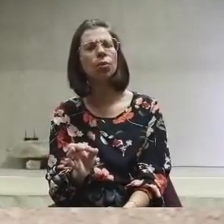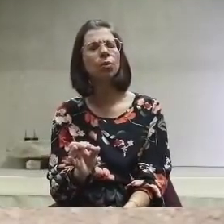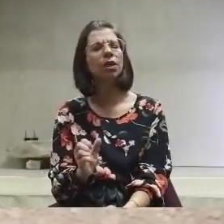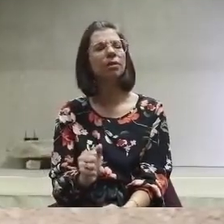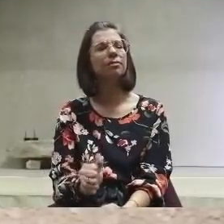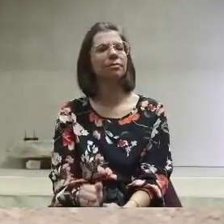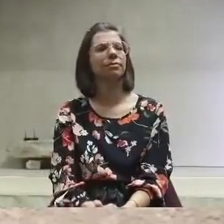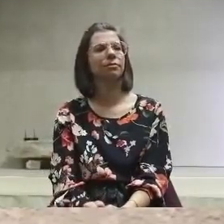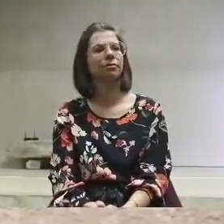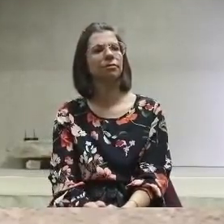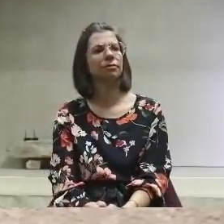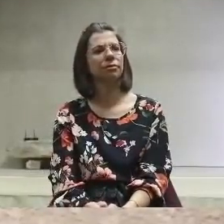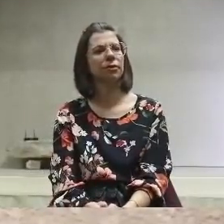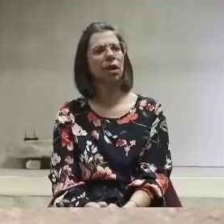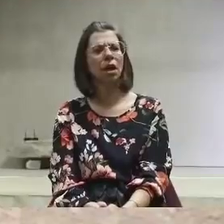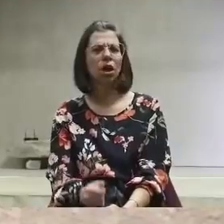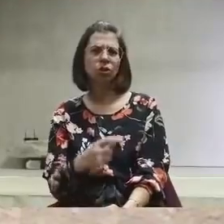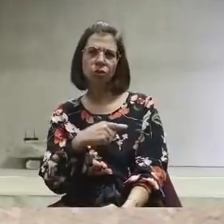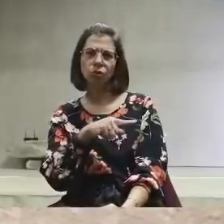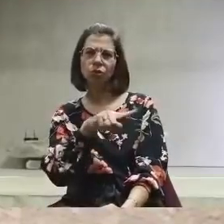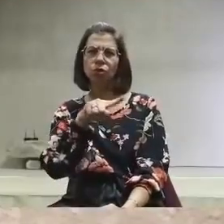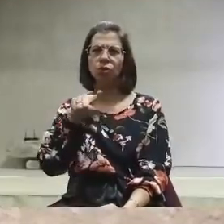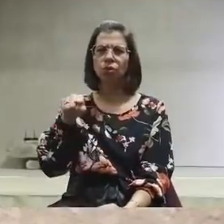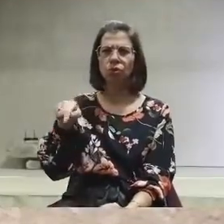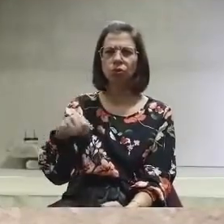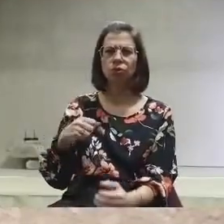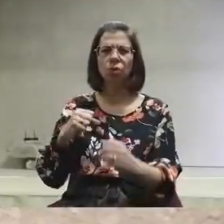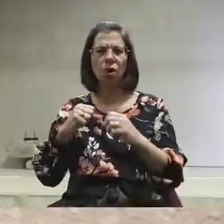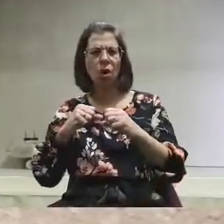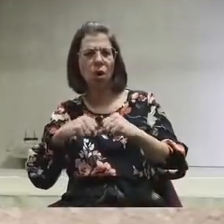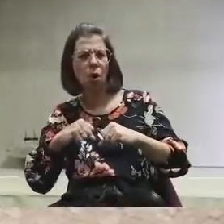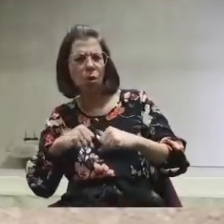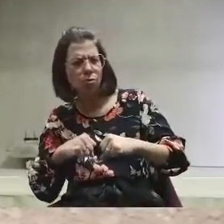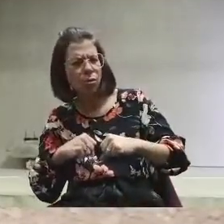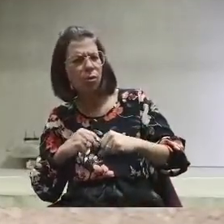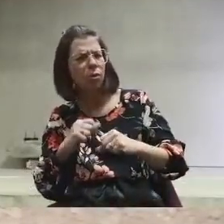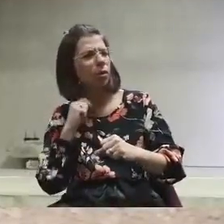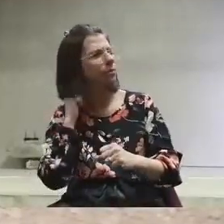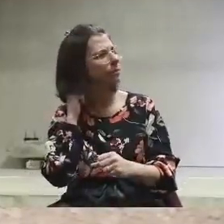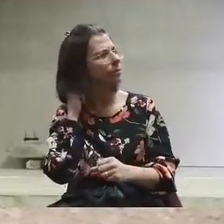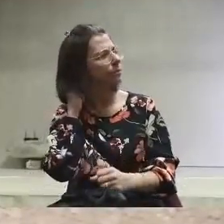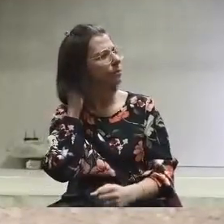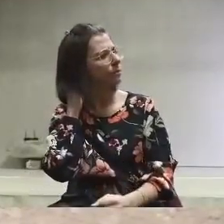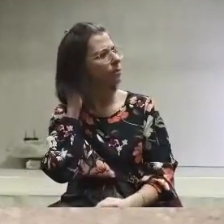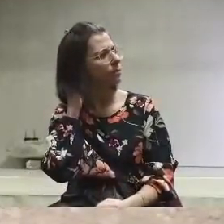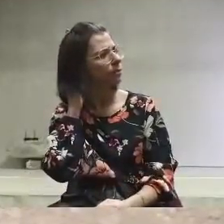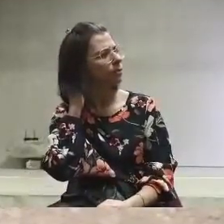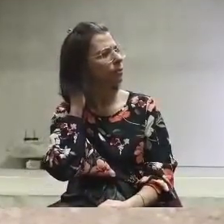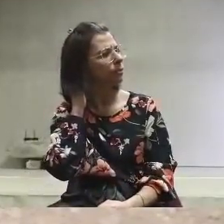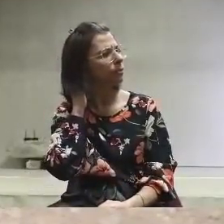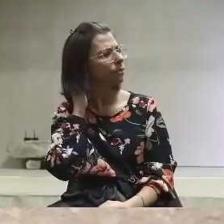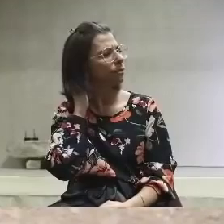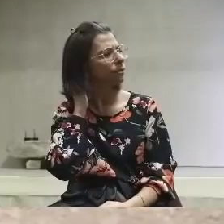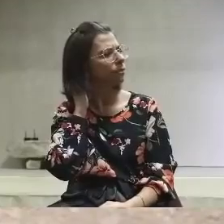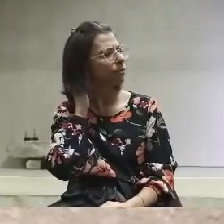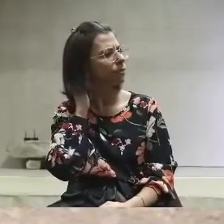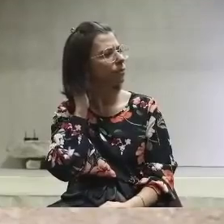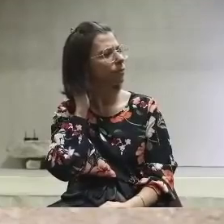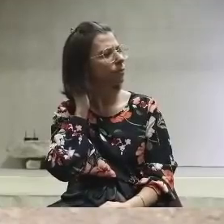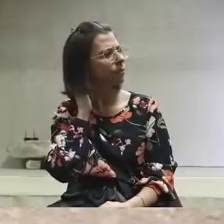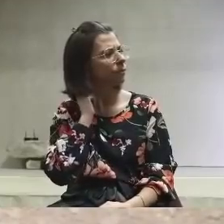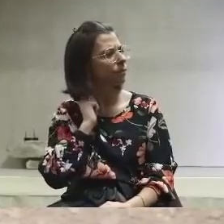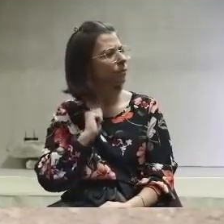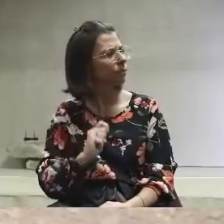erreurs. Tu es poursuivi. C'est pour ça qu'il y a tant de gens. Même ils pourraient avoir tout ce qu'il faut dans la vie. Ils sont dans le malheur, ils